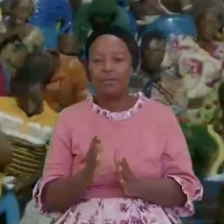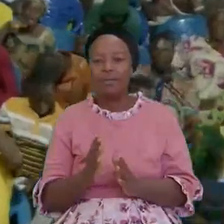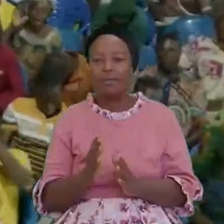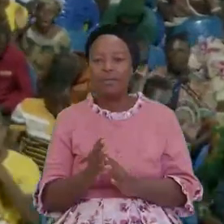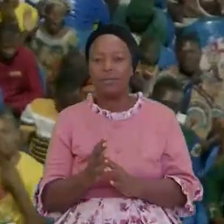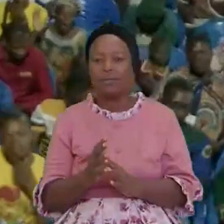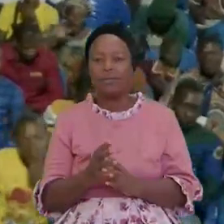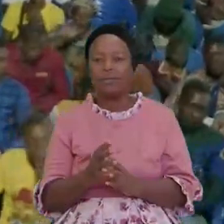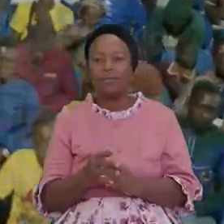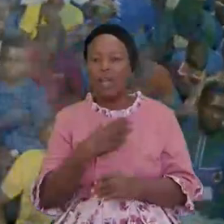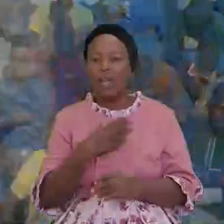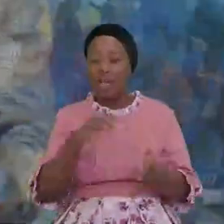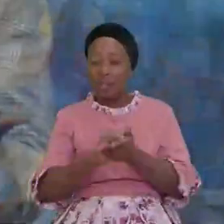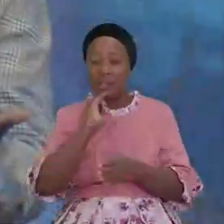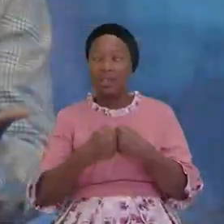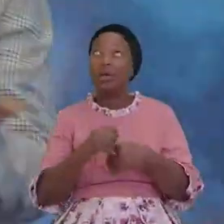sauveur.